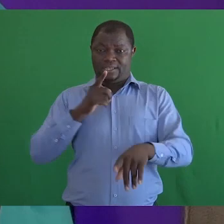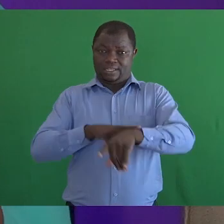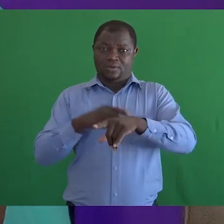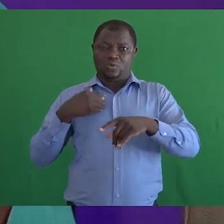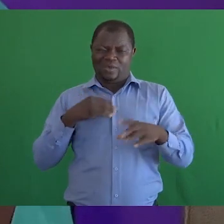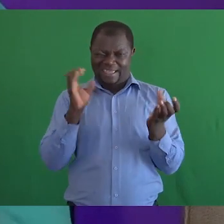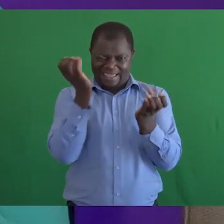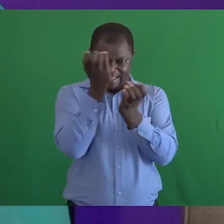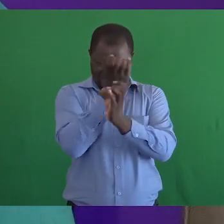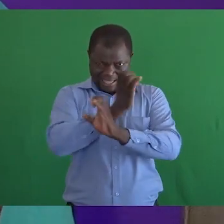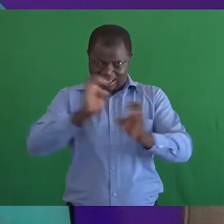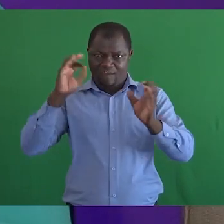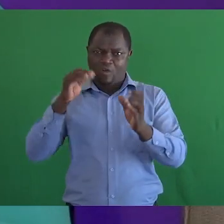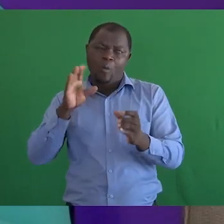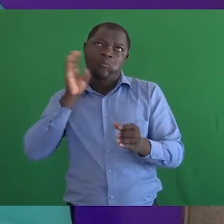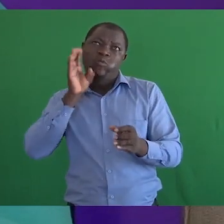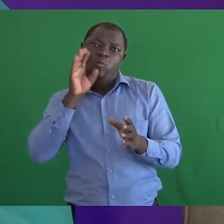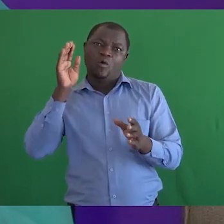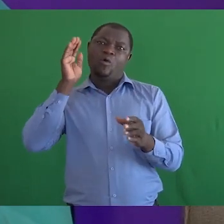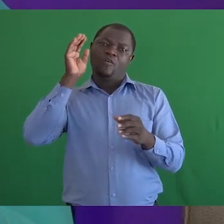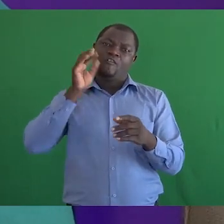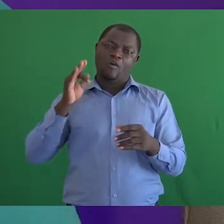yatinoti menopause yekuguma kwemudzimai.